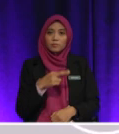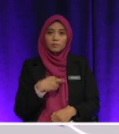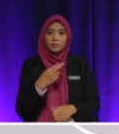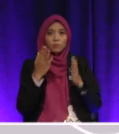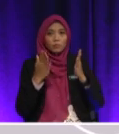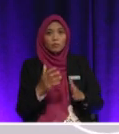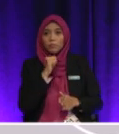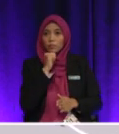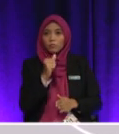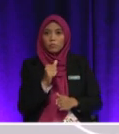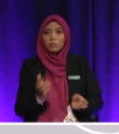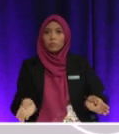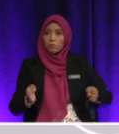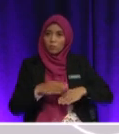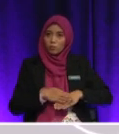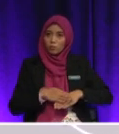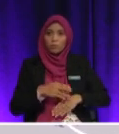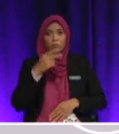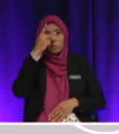menentang organisasi